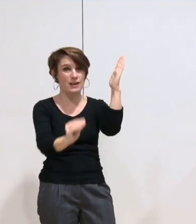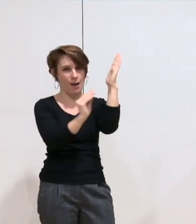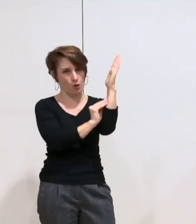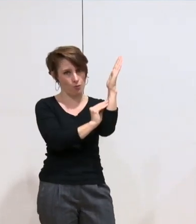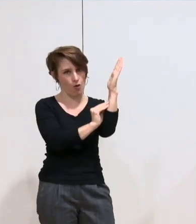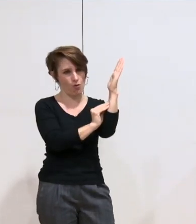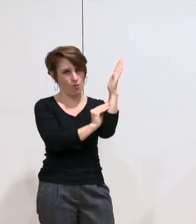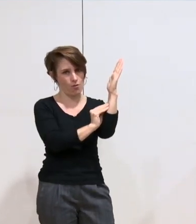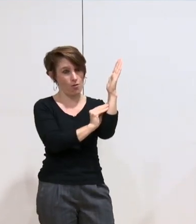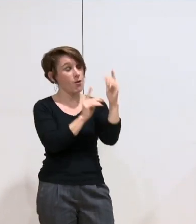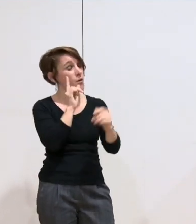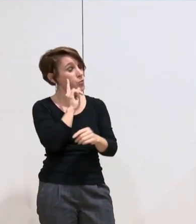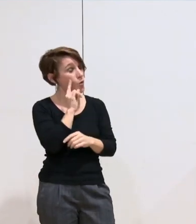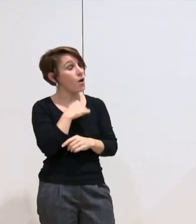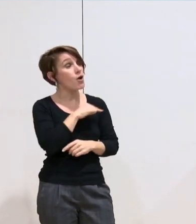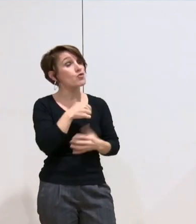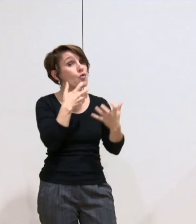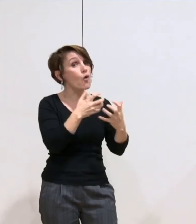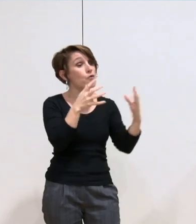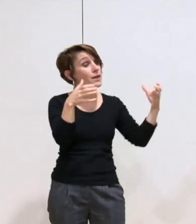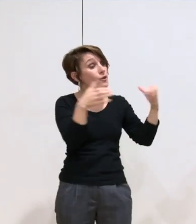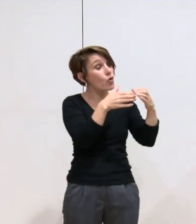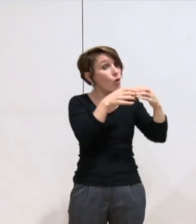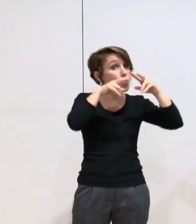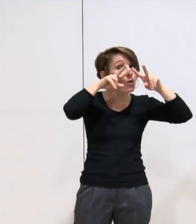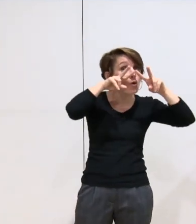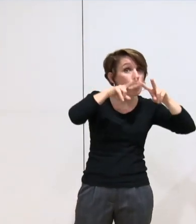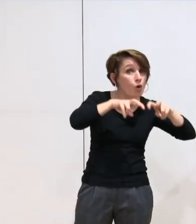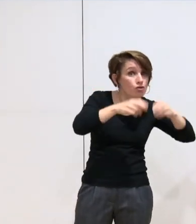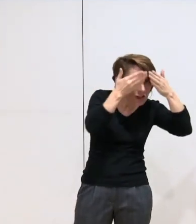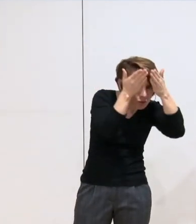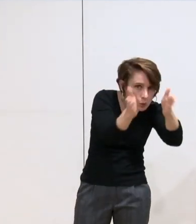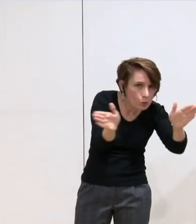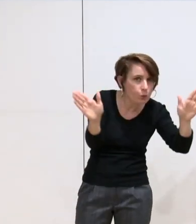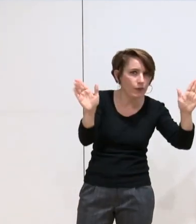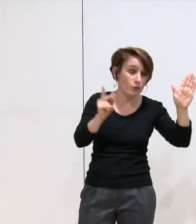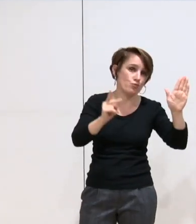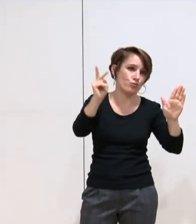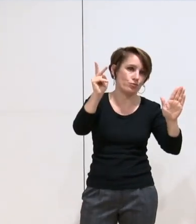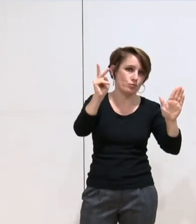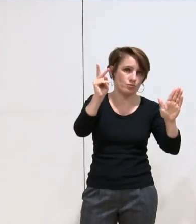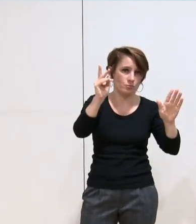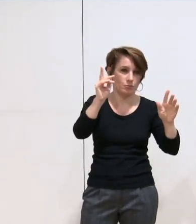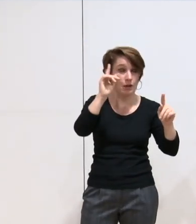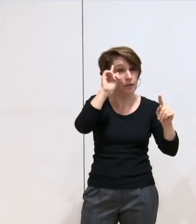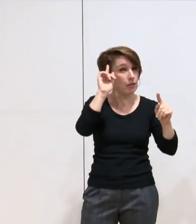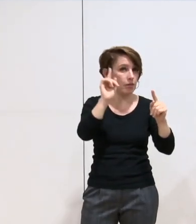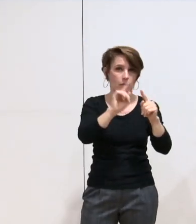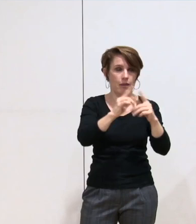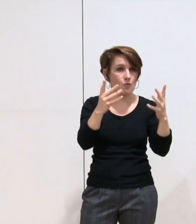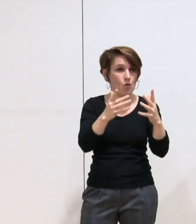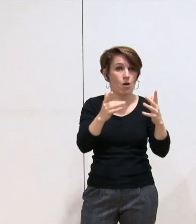part que cette mission s'intéresse d'une manière plus large au train de vie de